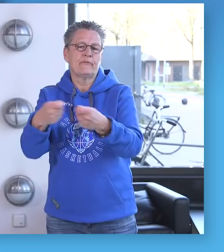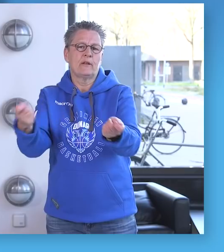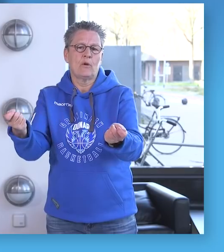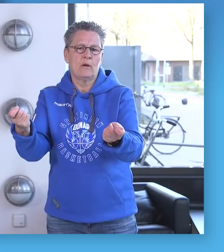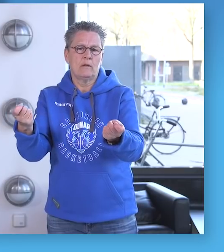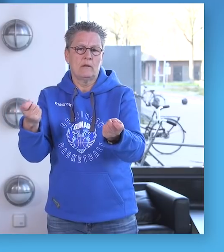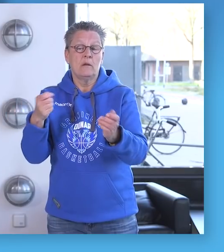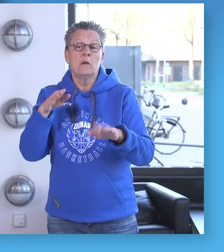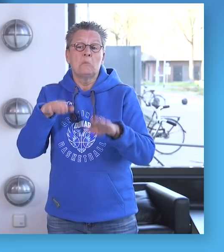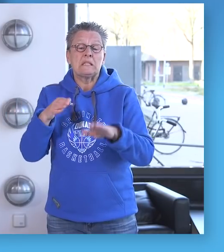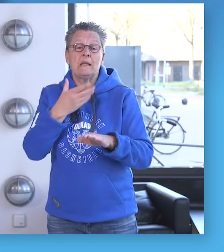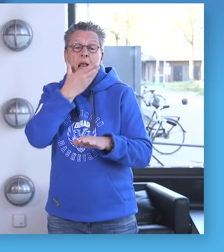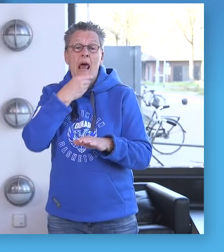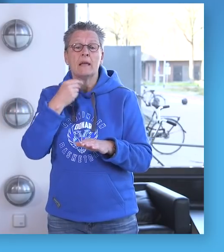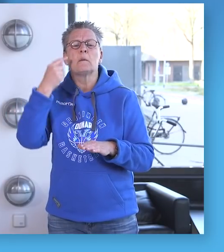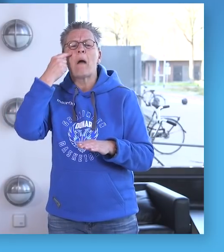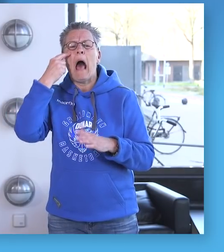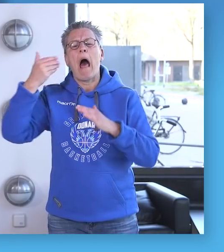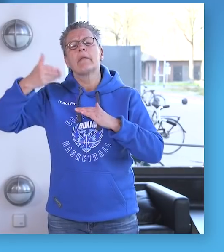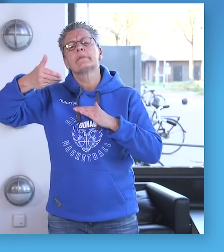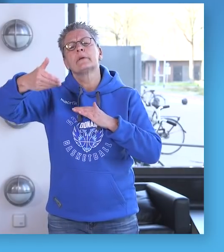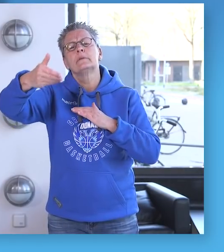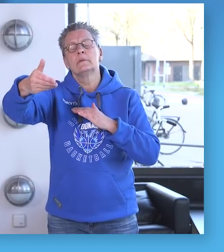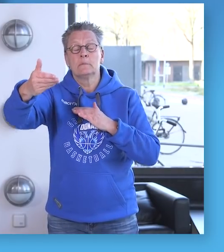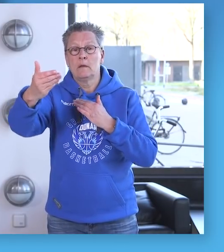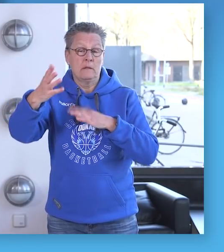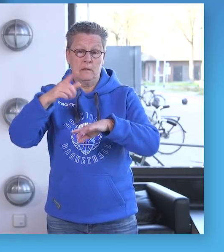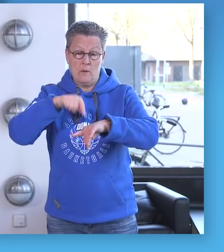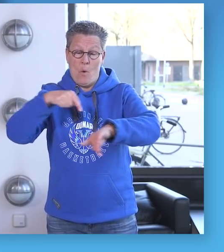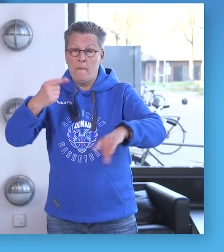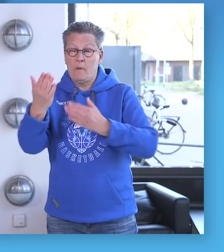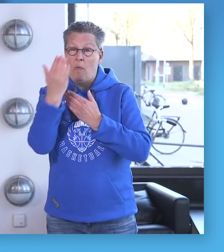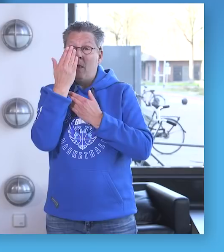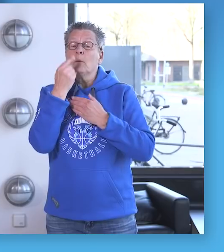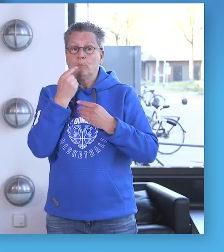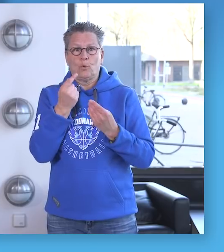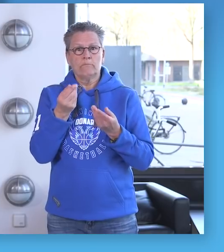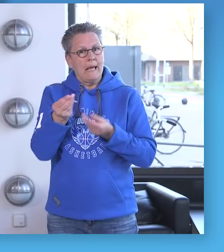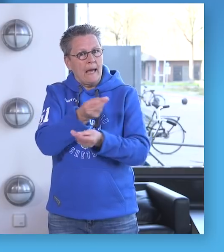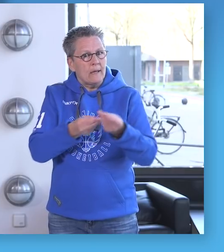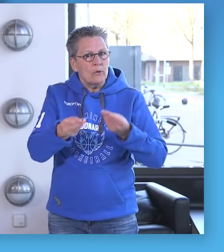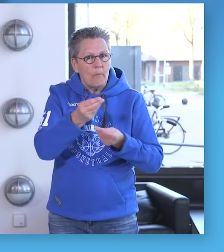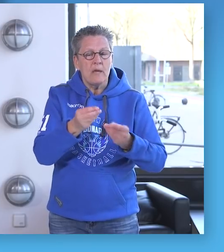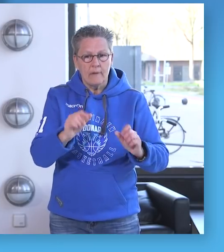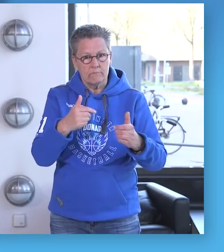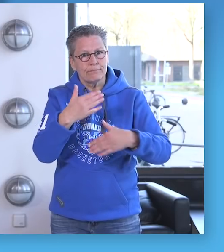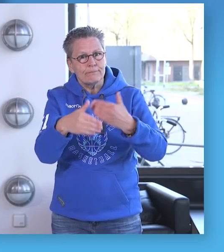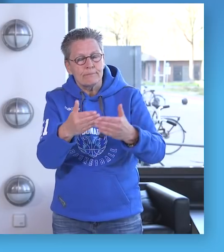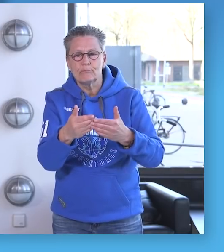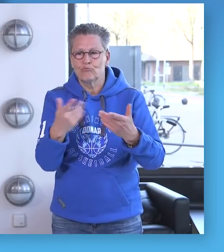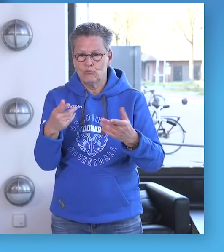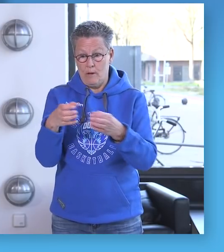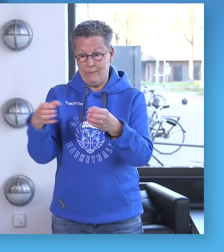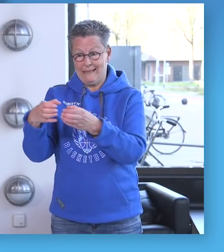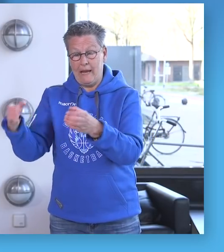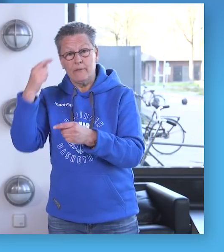ver weg lijken, maar de tijd gaat snel. En voordat je zeg maar een economie weer op gang krijgt. En bedrijven ook zelf weer denken van van